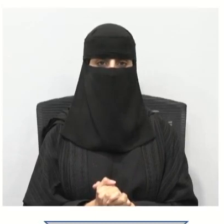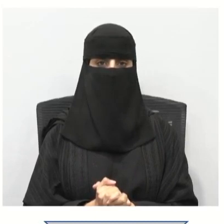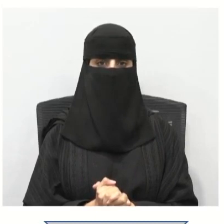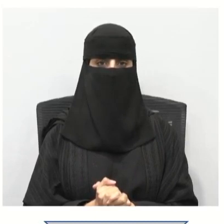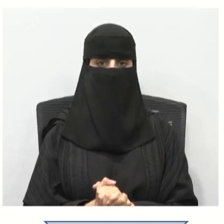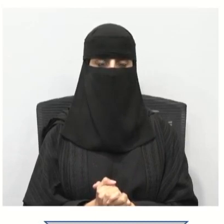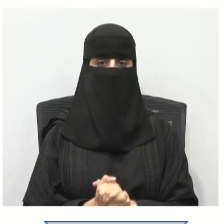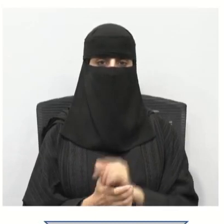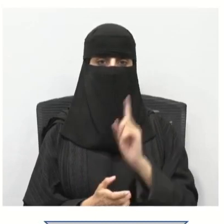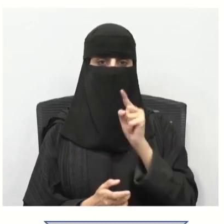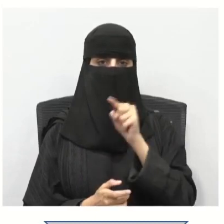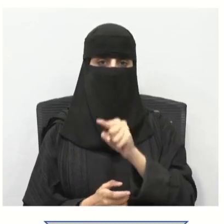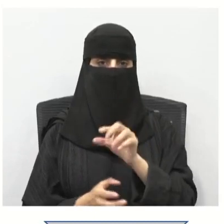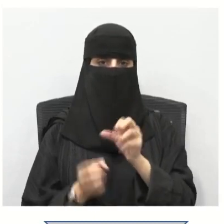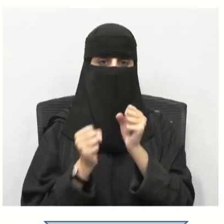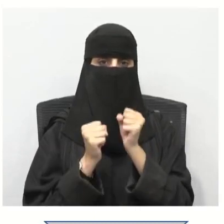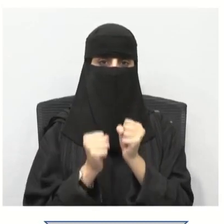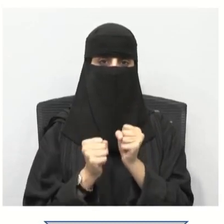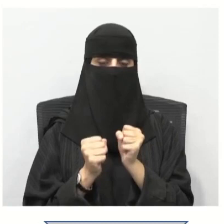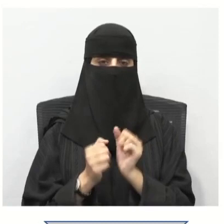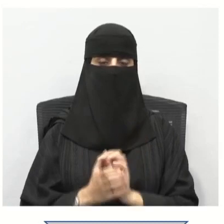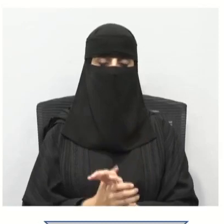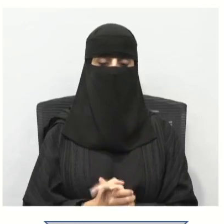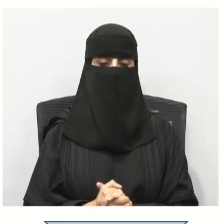مثلها ولكن هذا